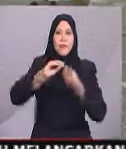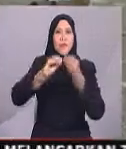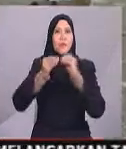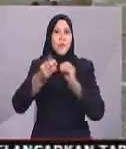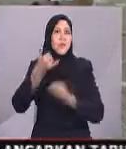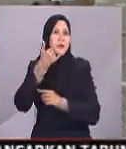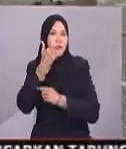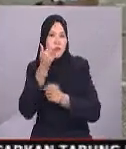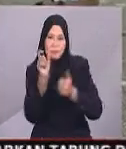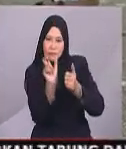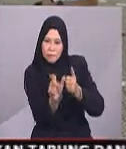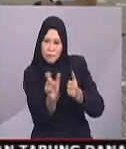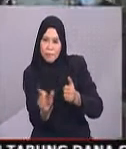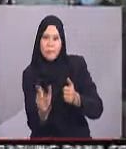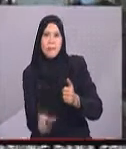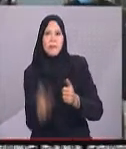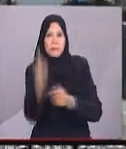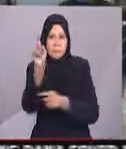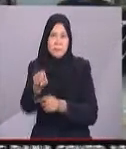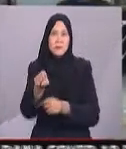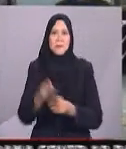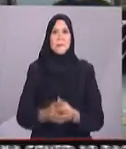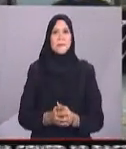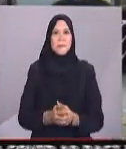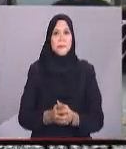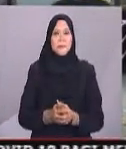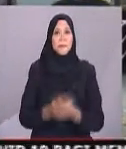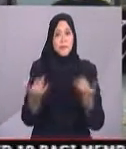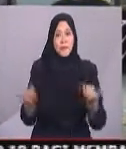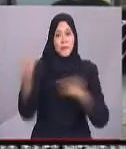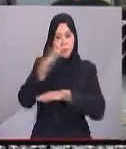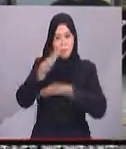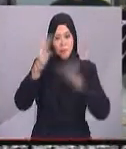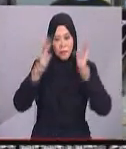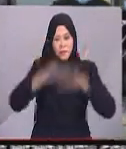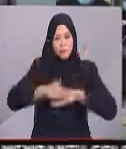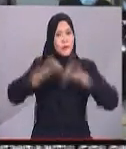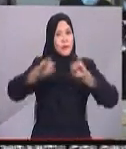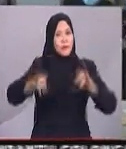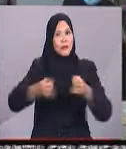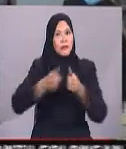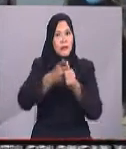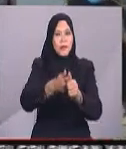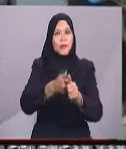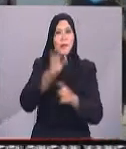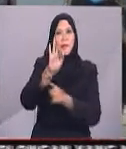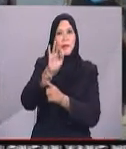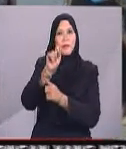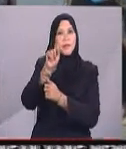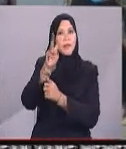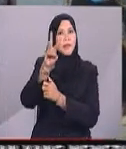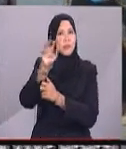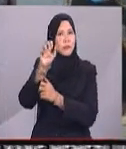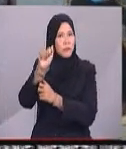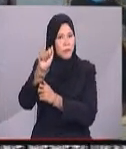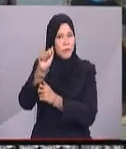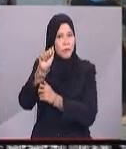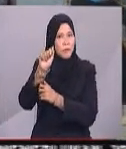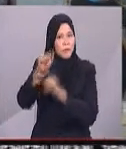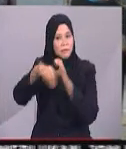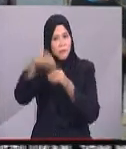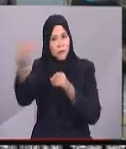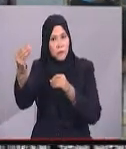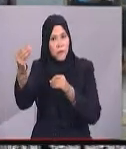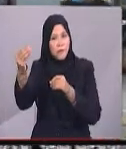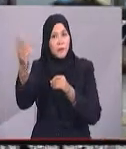nombor telefon. Cuma solat Jumaat kita pada hari ini berpandukan kepada fatwa yang dikeluarkan, iaitu